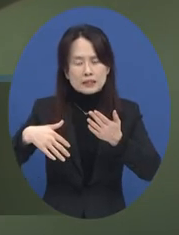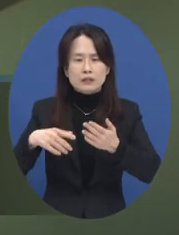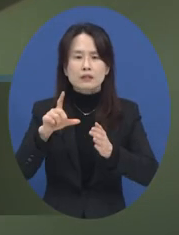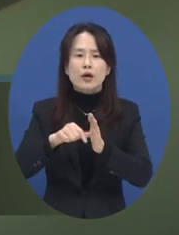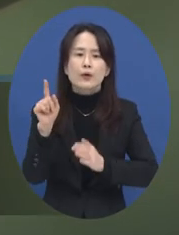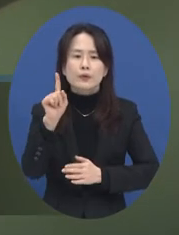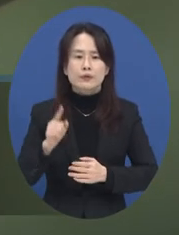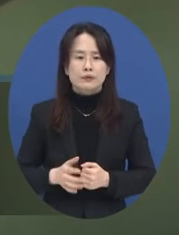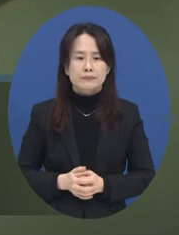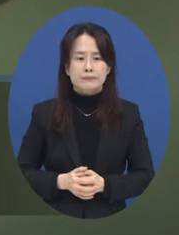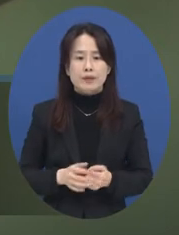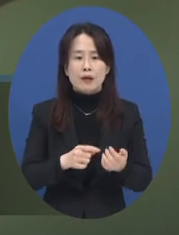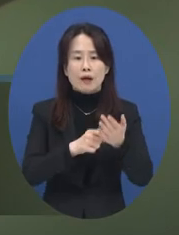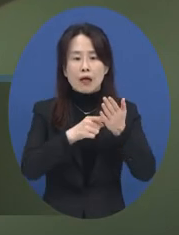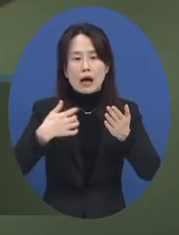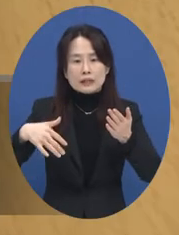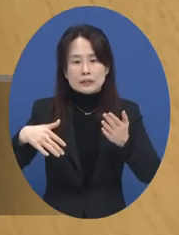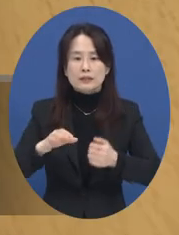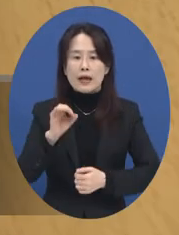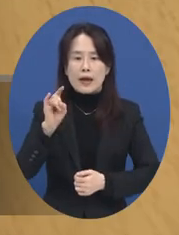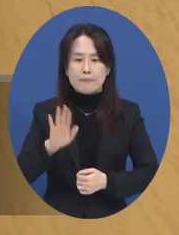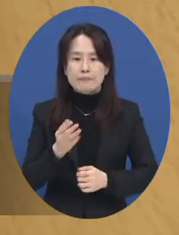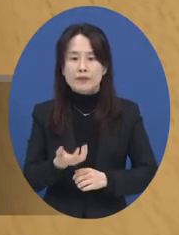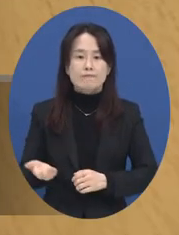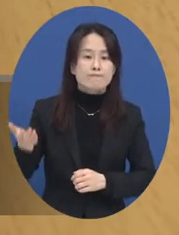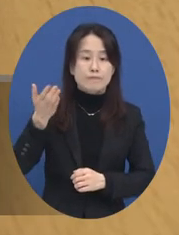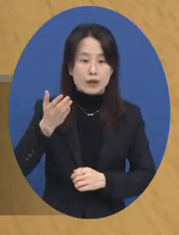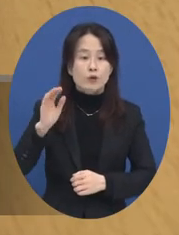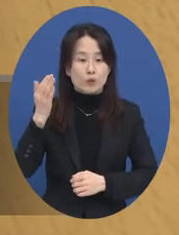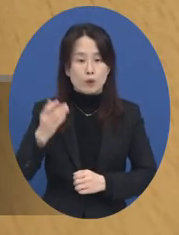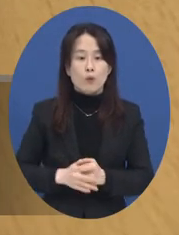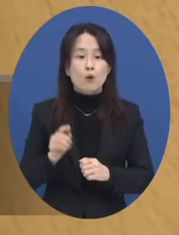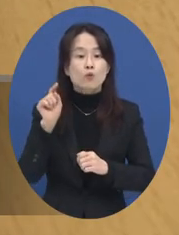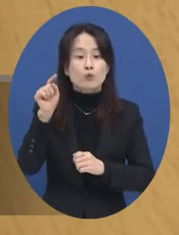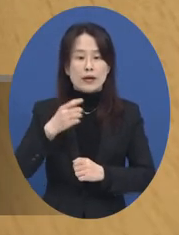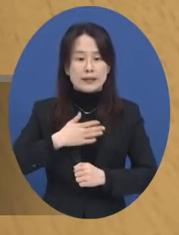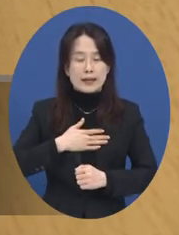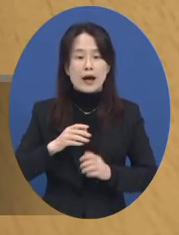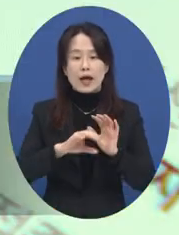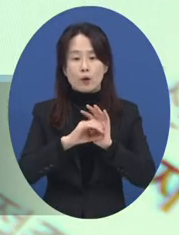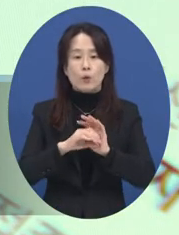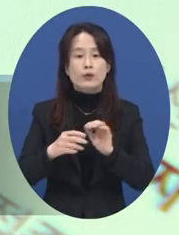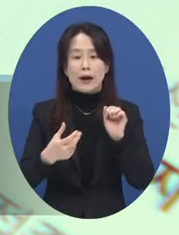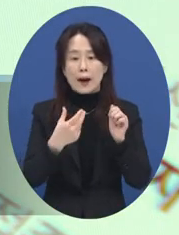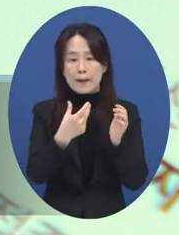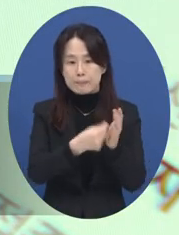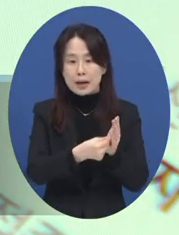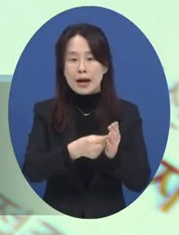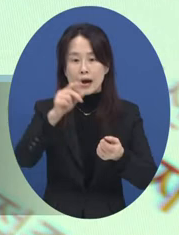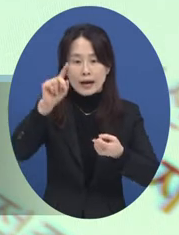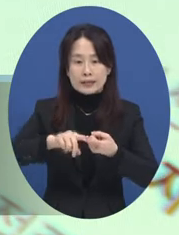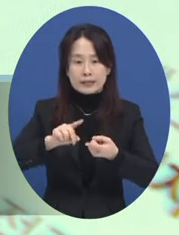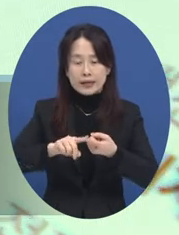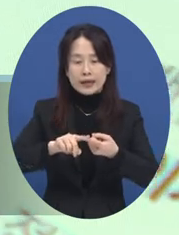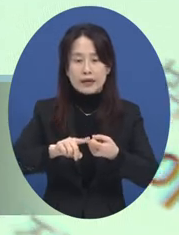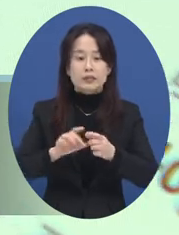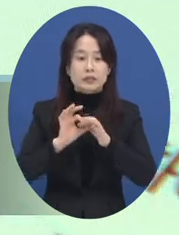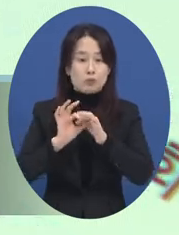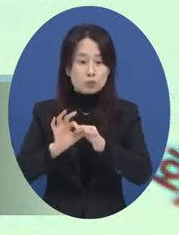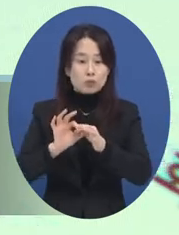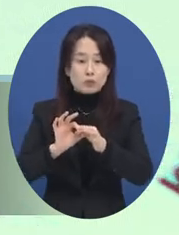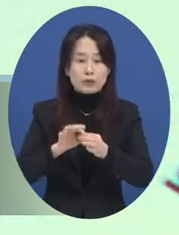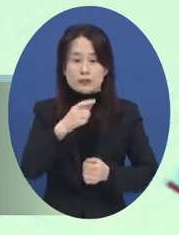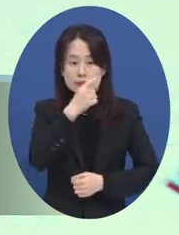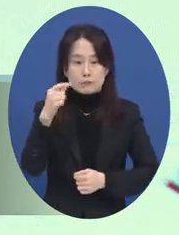표시되지 않은 경우 앱을 최신버전으로 업데이트 하거나 앱 상단에 나의 코론 알고 예방접종 내역 발급 받기 를 통해